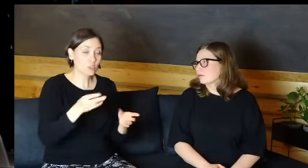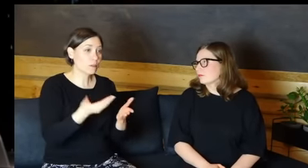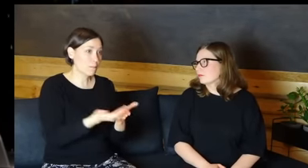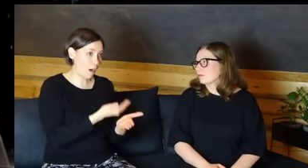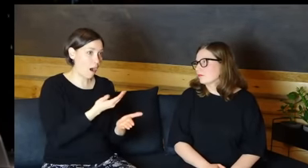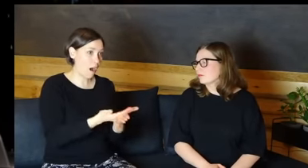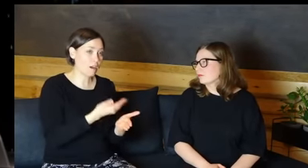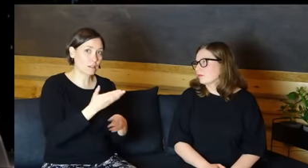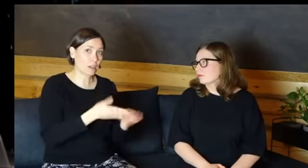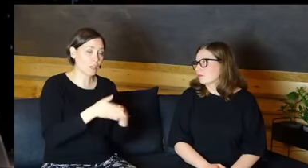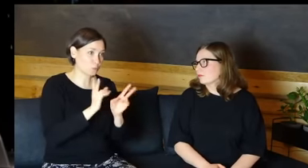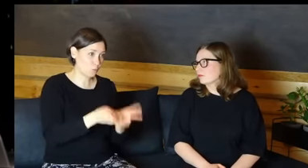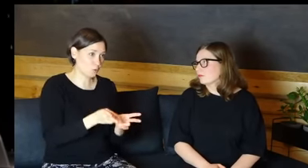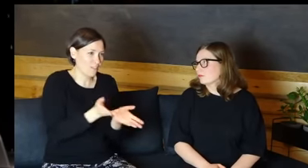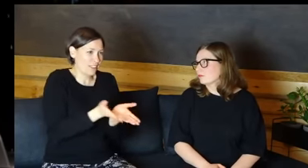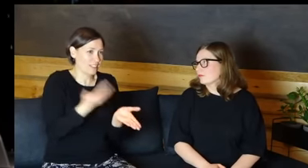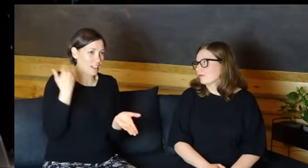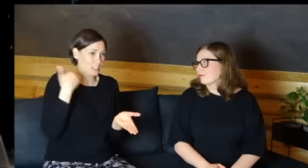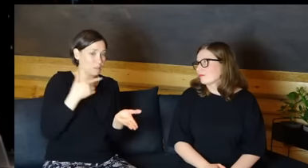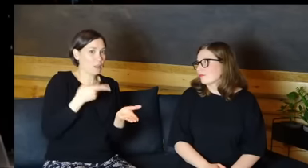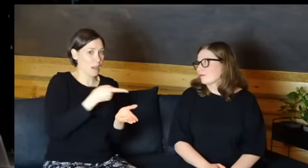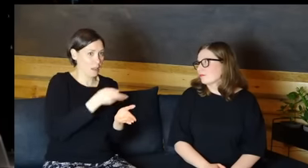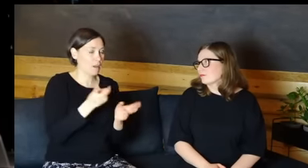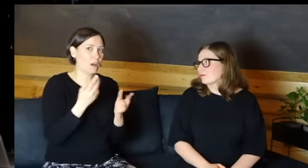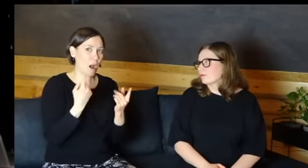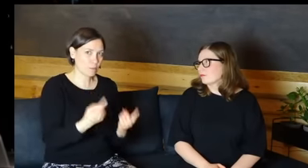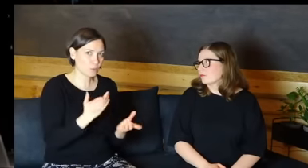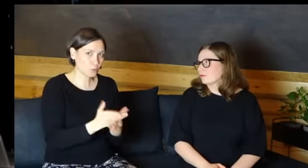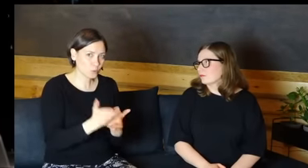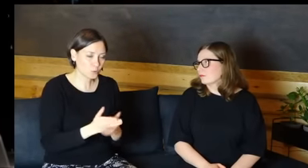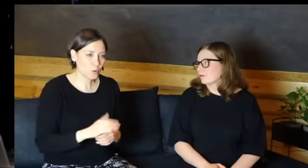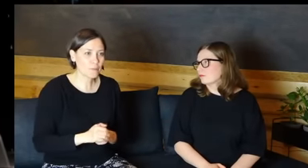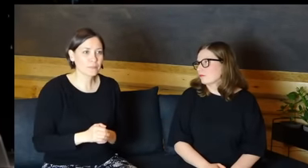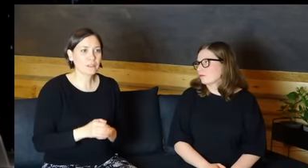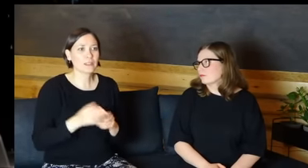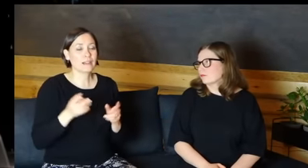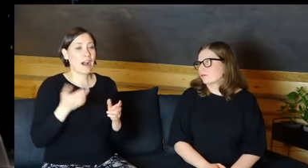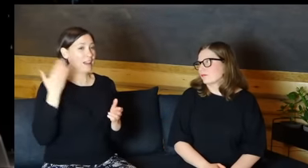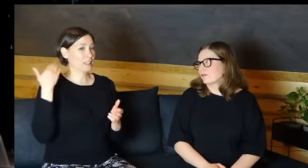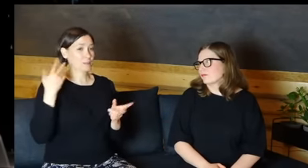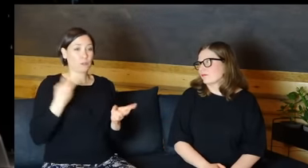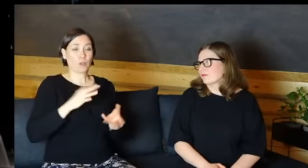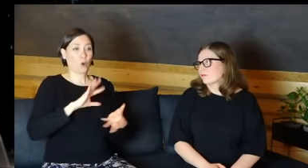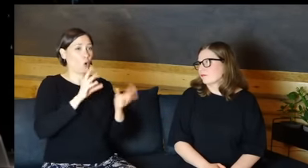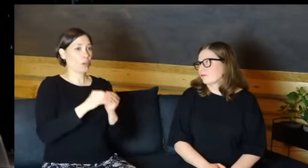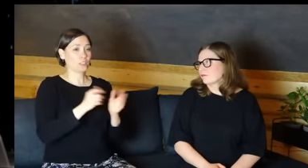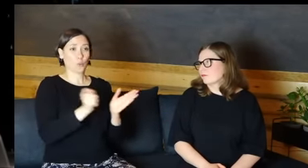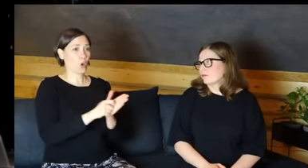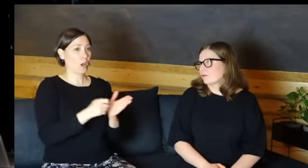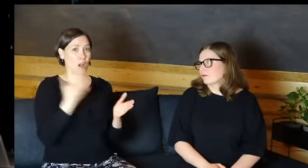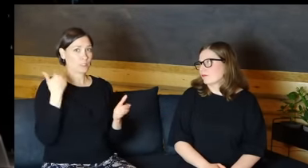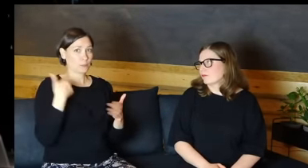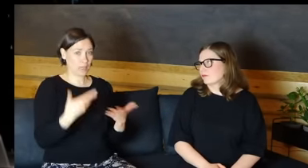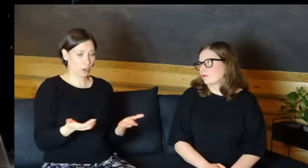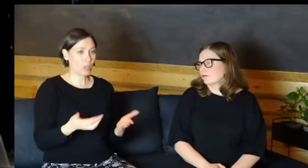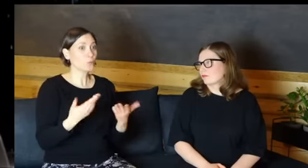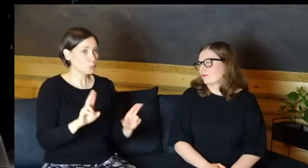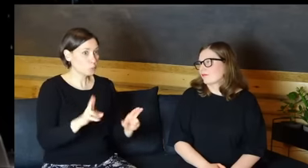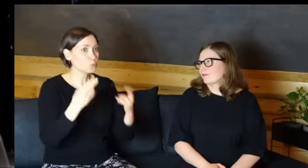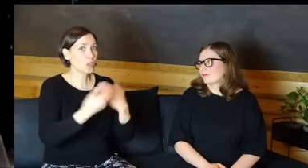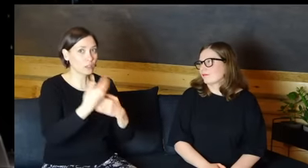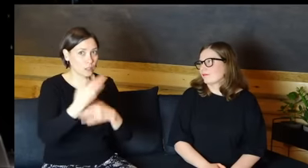merkittävä juttu, jos ajatellaan aikaisempia vuosia. Sellaisia kokonaisurakoita meillä ei ole ollut. Me on saatu uusia asiakkaita, meihin